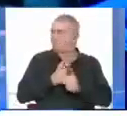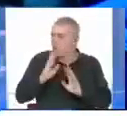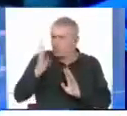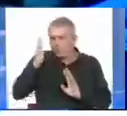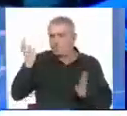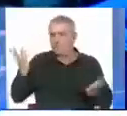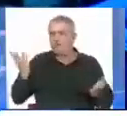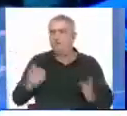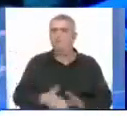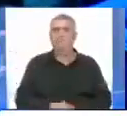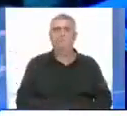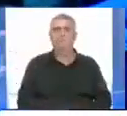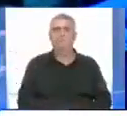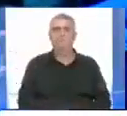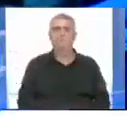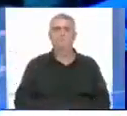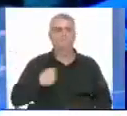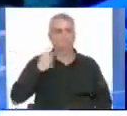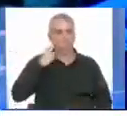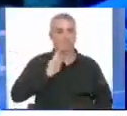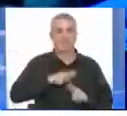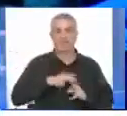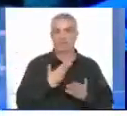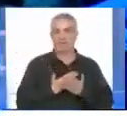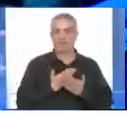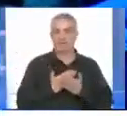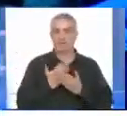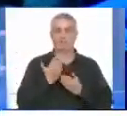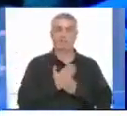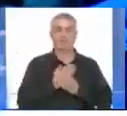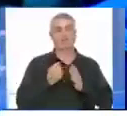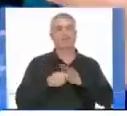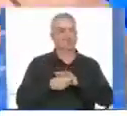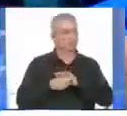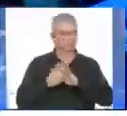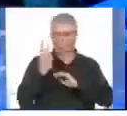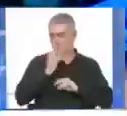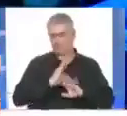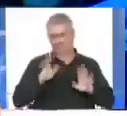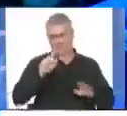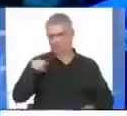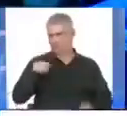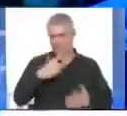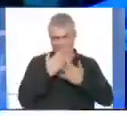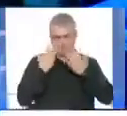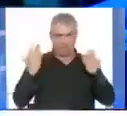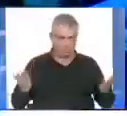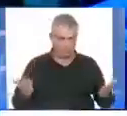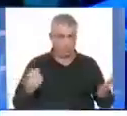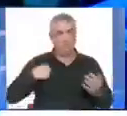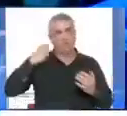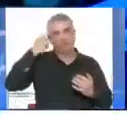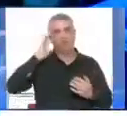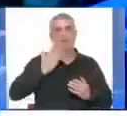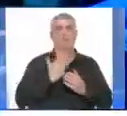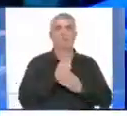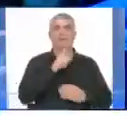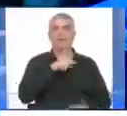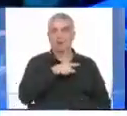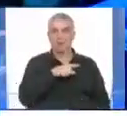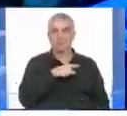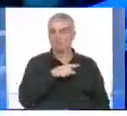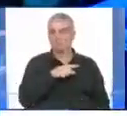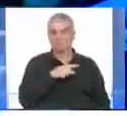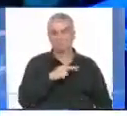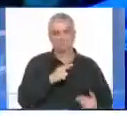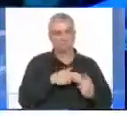פרט. אני חושב שאחרי המלצה בתיק השוחד, שוחד כמובן ברור. כבר לא יהיה, זה ברור. ברור. אני חושב שגם תיק 1,000